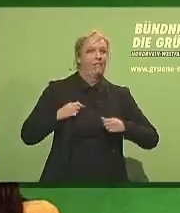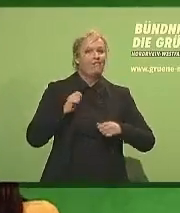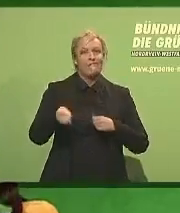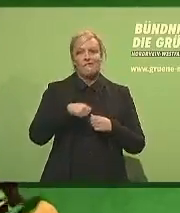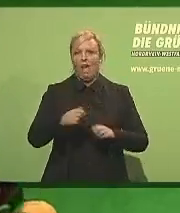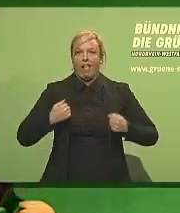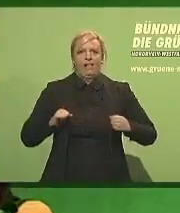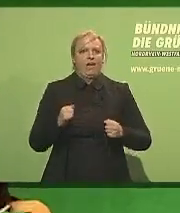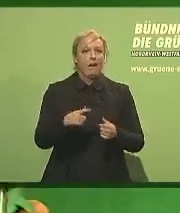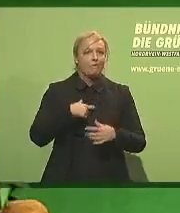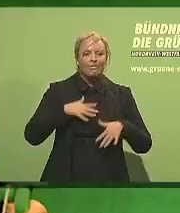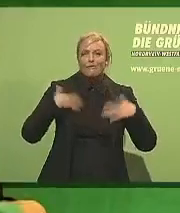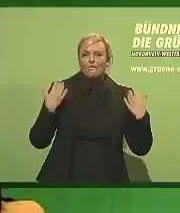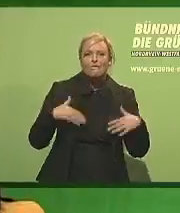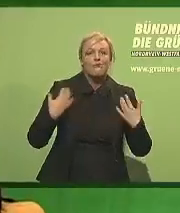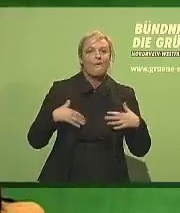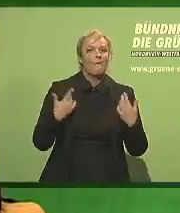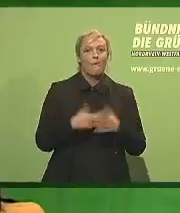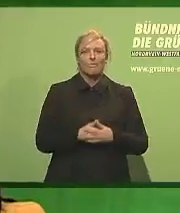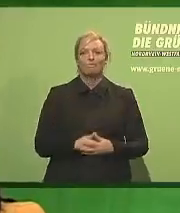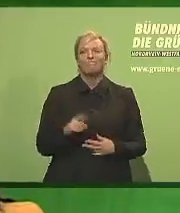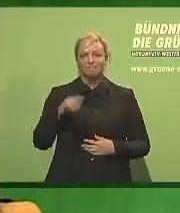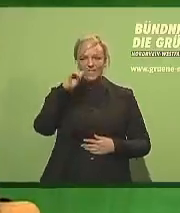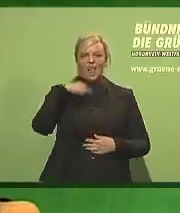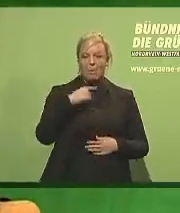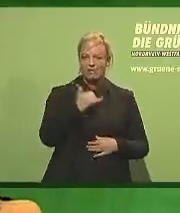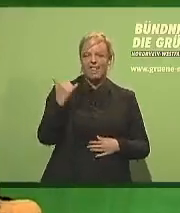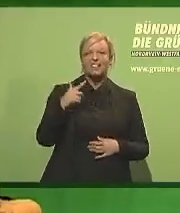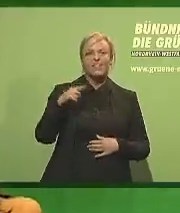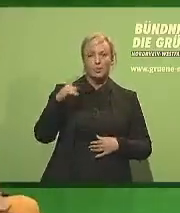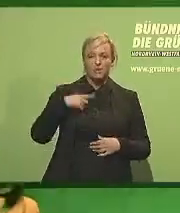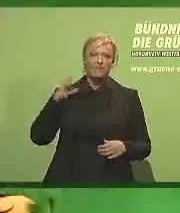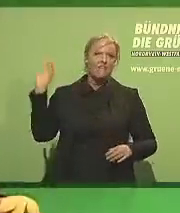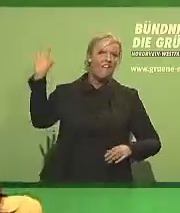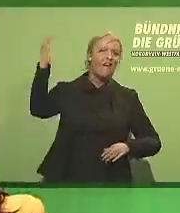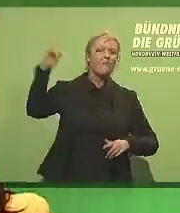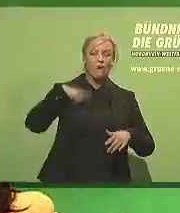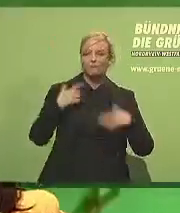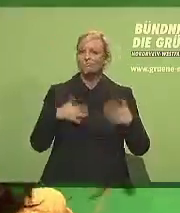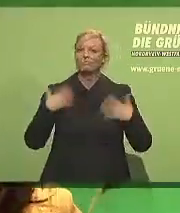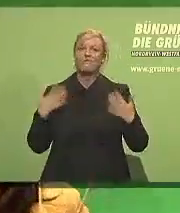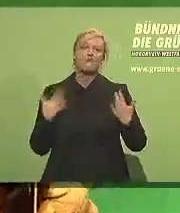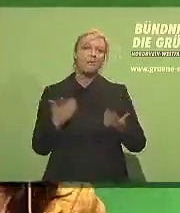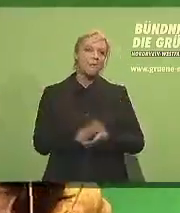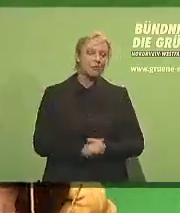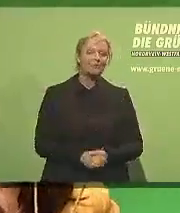Wahlkampfmodus. Wir freuen uns sehr drauf und glauben, das wird ein sehr erfolgreiches Jahr 2013. Wir freuen uns drauf.